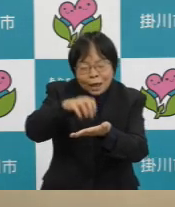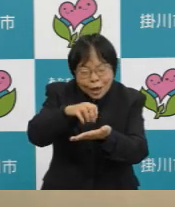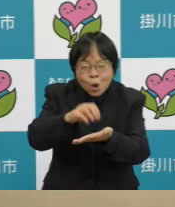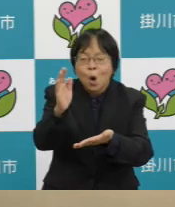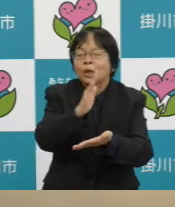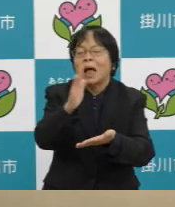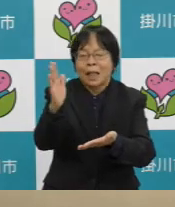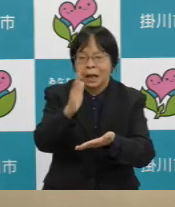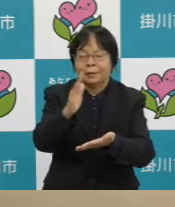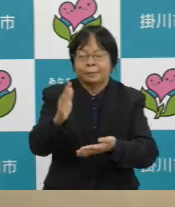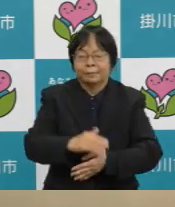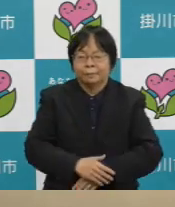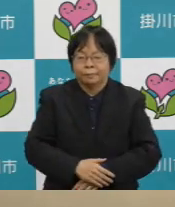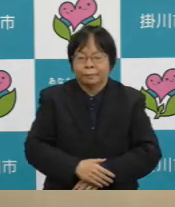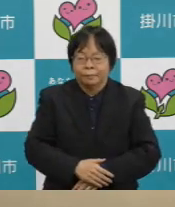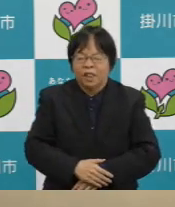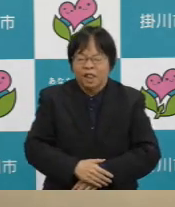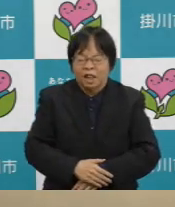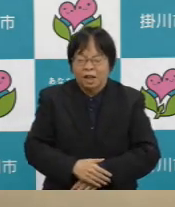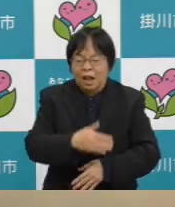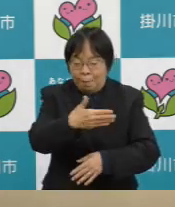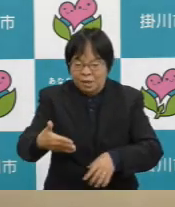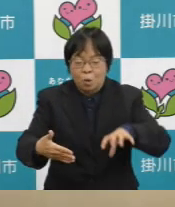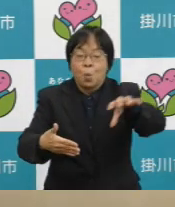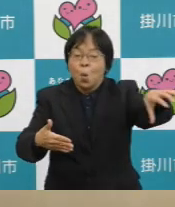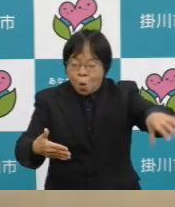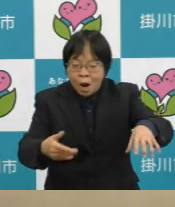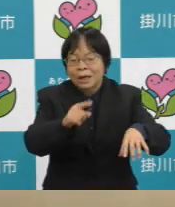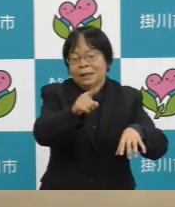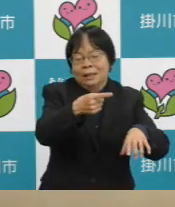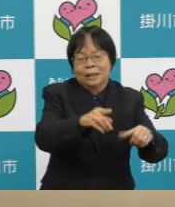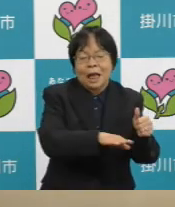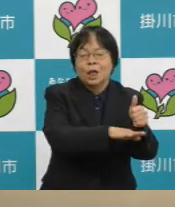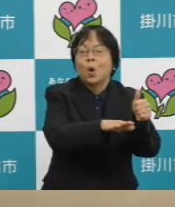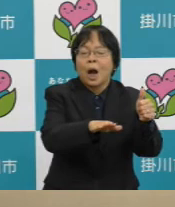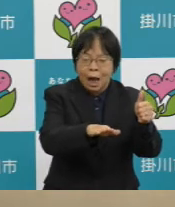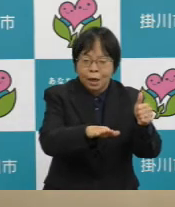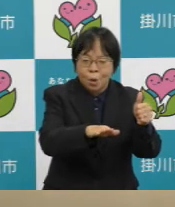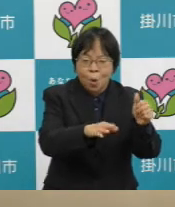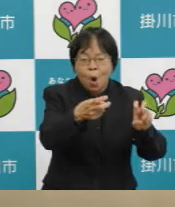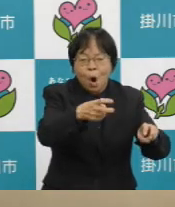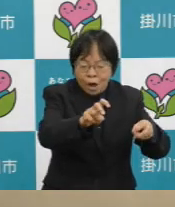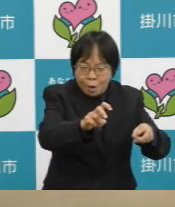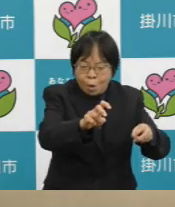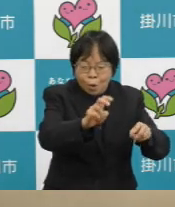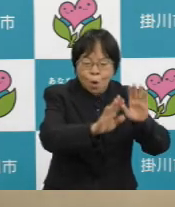には上流部の自然環境、生態系、これを守っていく、